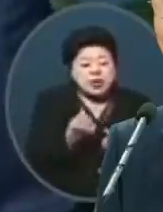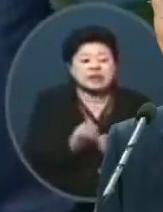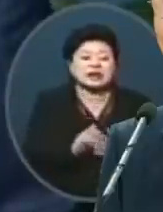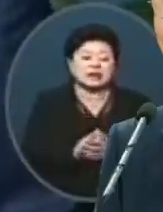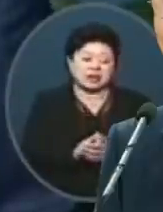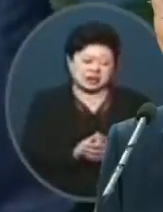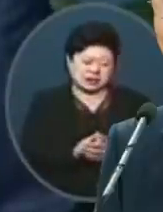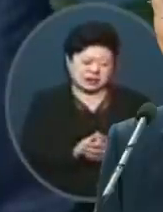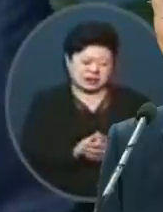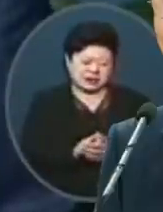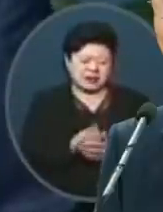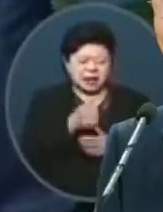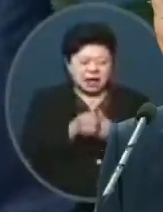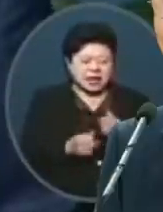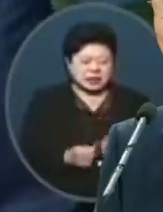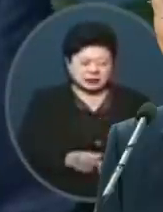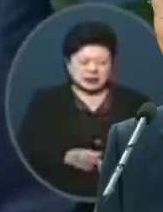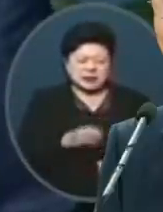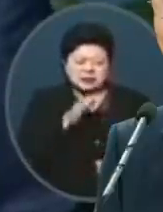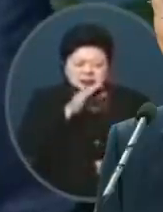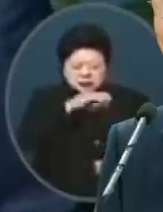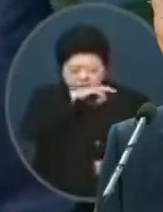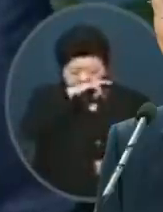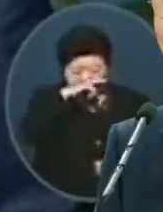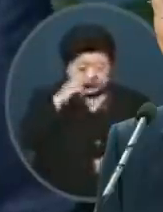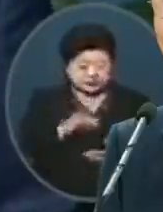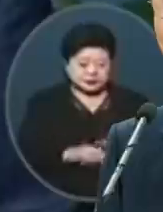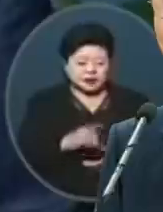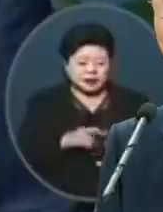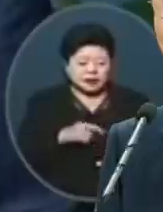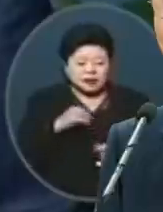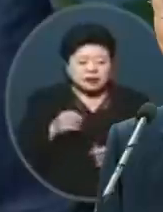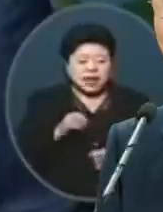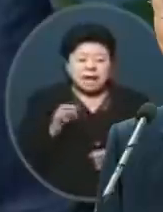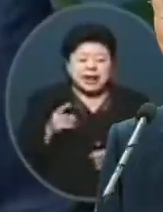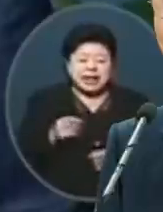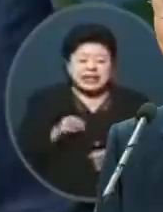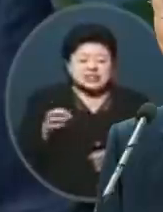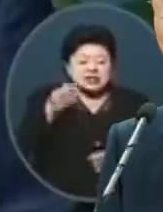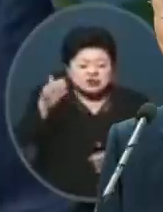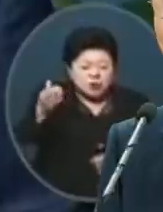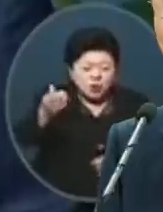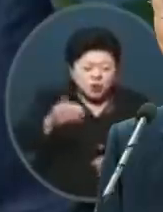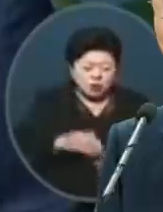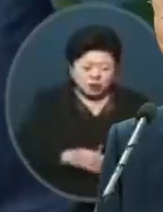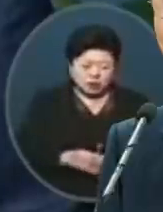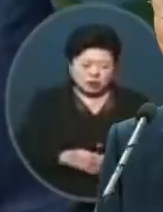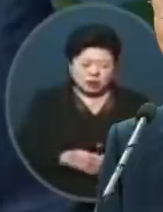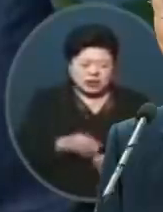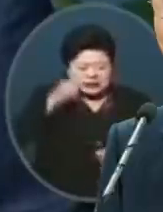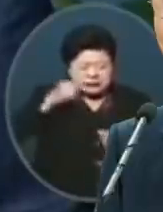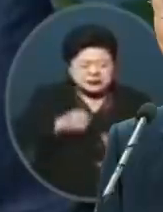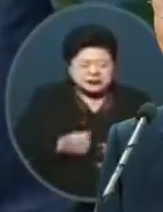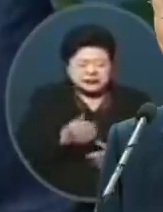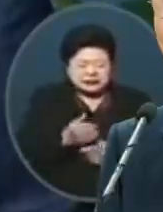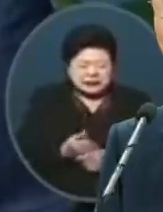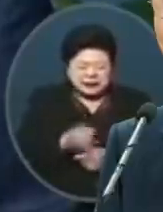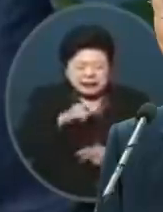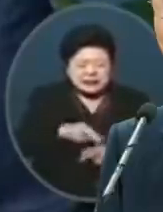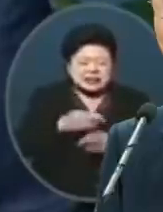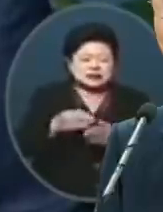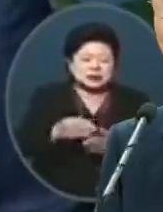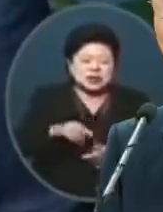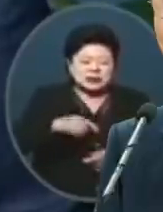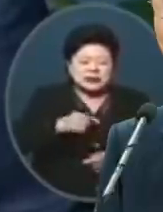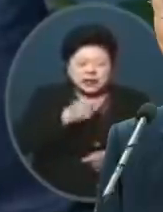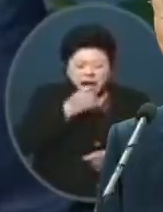아벨을 비교해보니 하나님이 아벨을 더 인정해 주었습니다. 아벨은 짐승을 잡아서 제사를 드리고 자기는